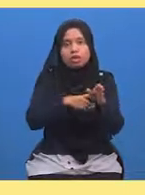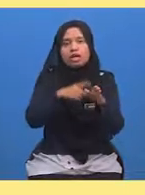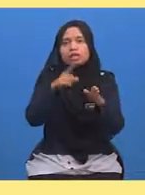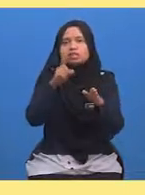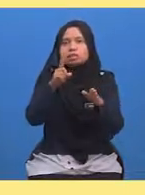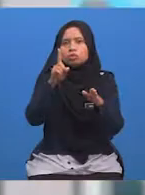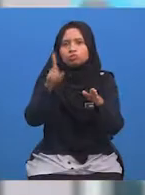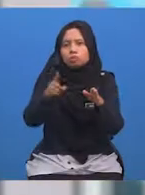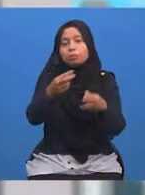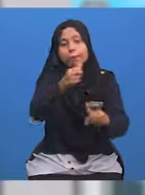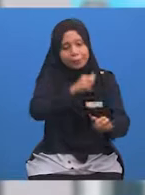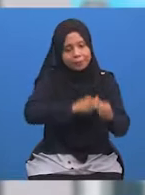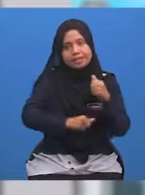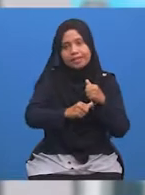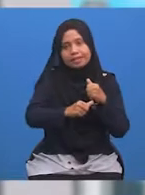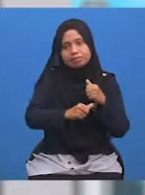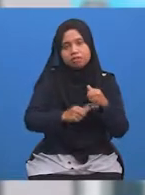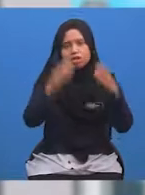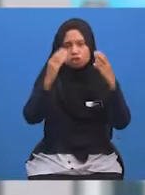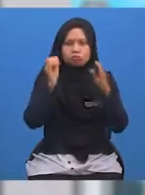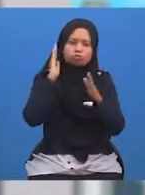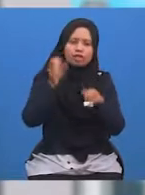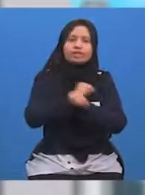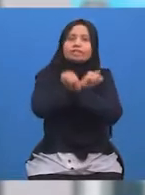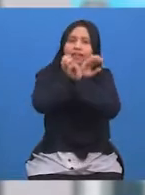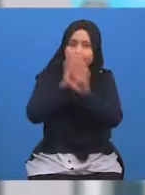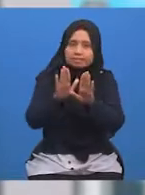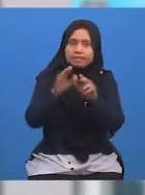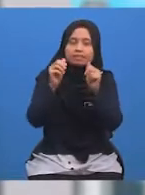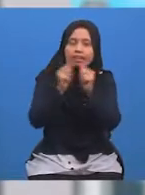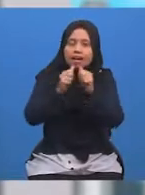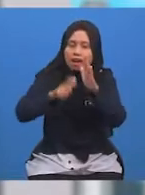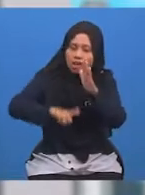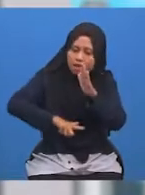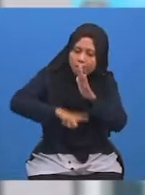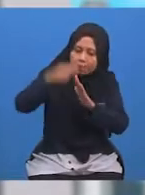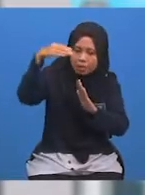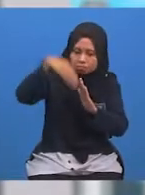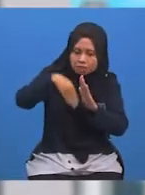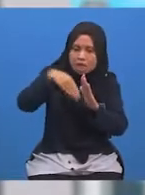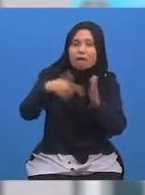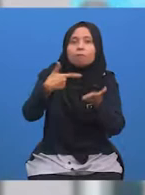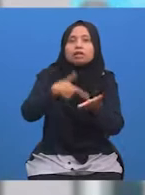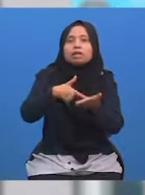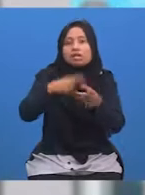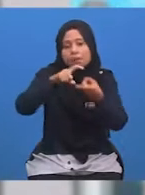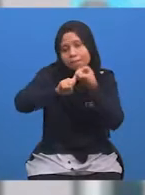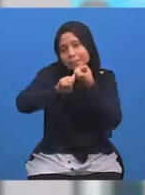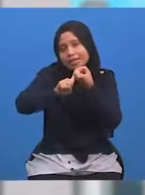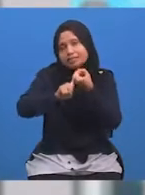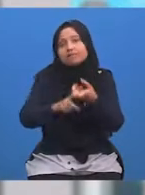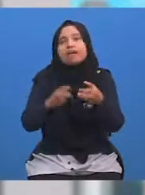perniagaan. Cikgu akan menjelaskan dengan lebih mendalam berkaitan